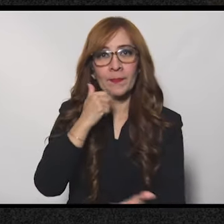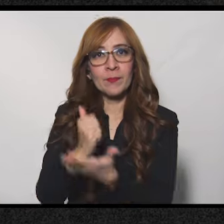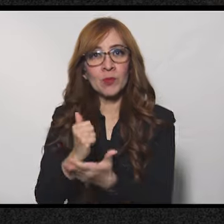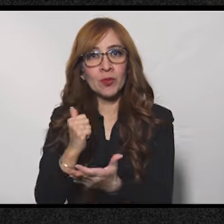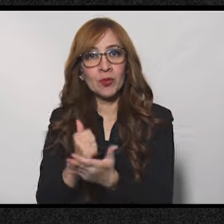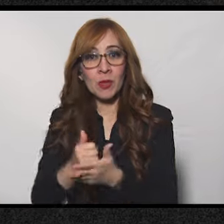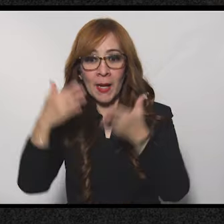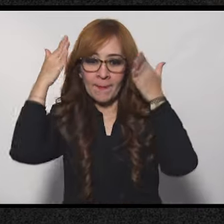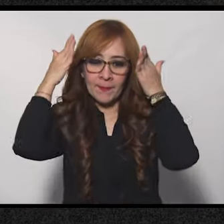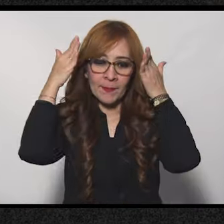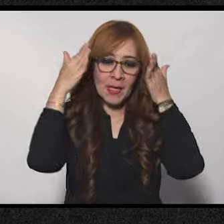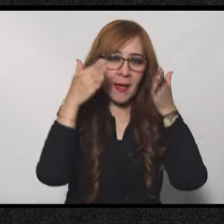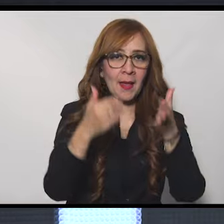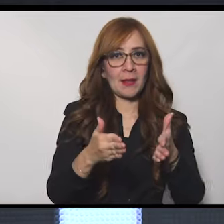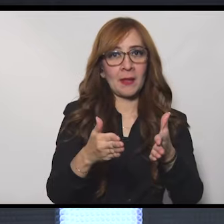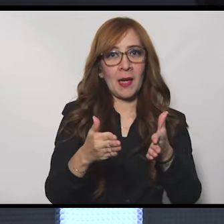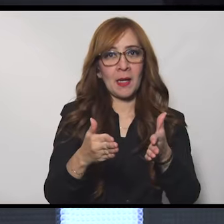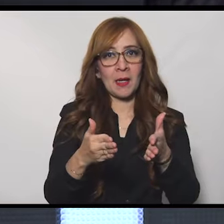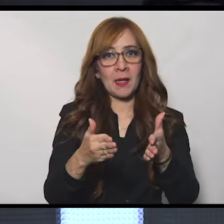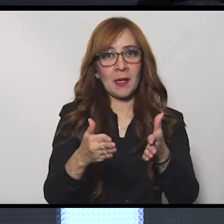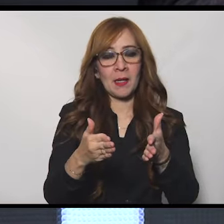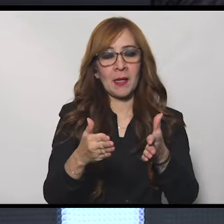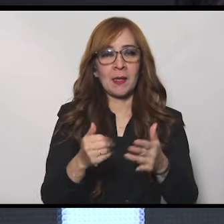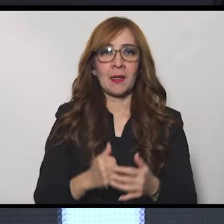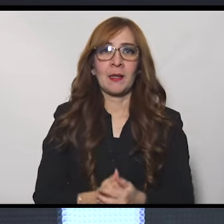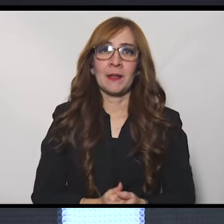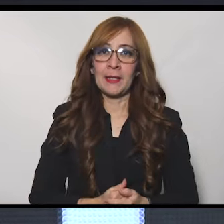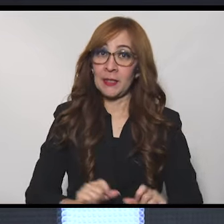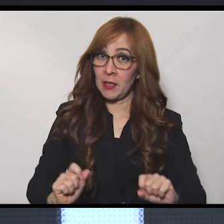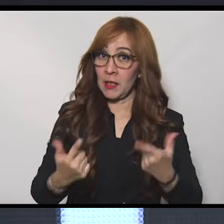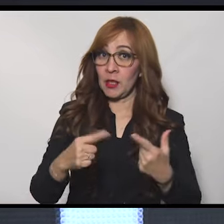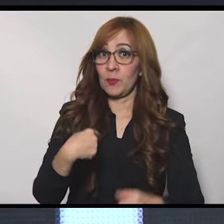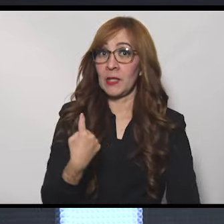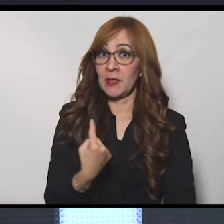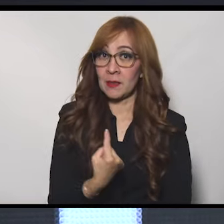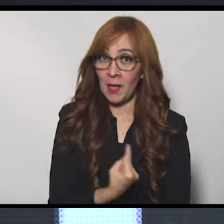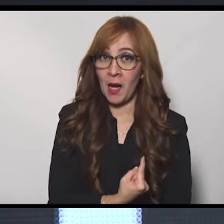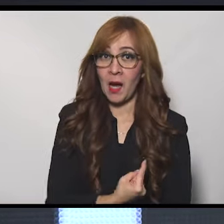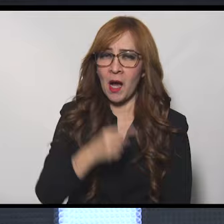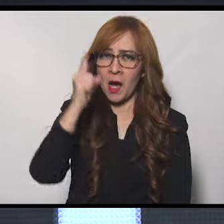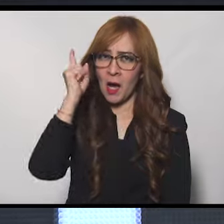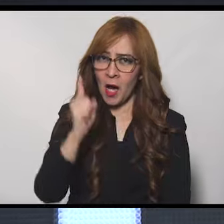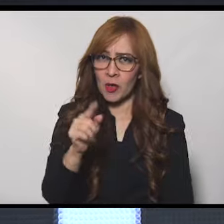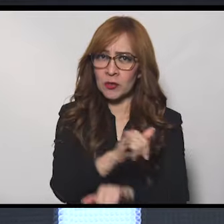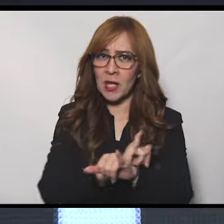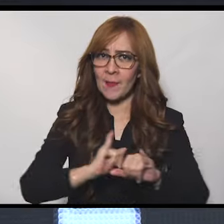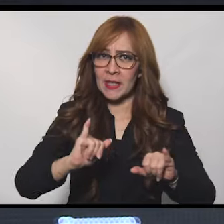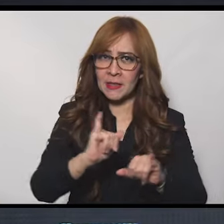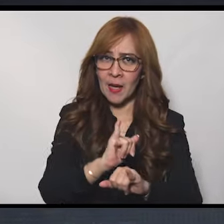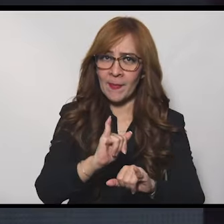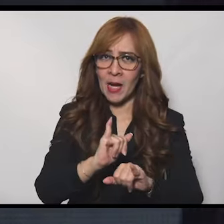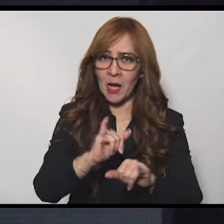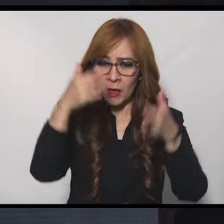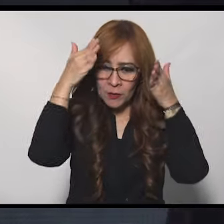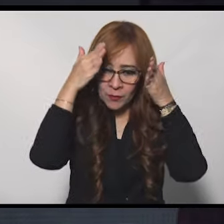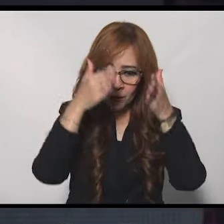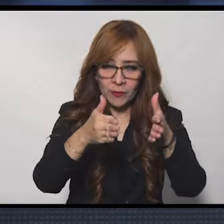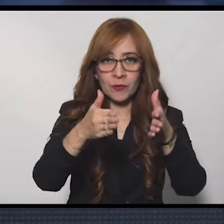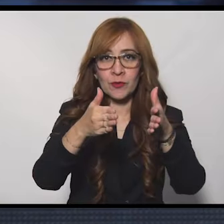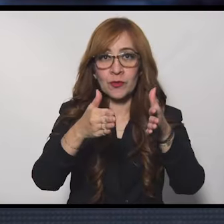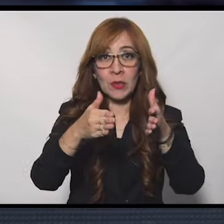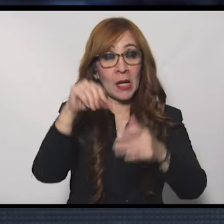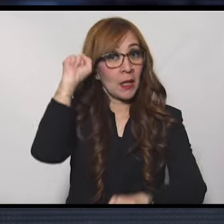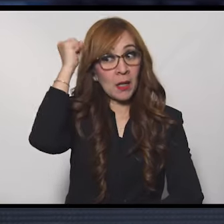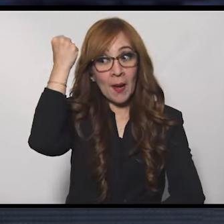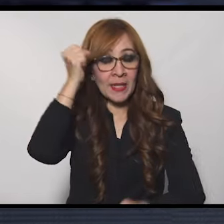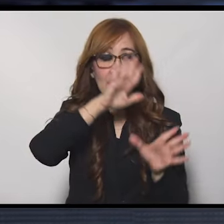an attention. Setiap celah dalam kehidupan kita perlu sama-sama kita perhatikan. Tidak